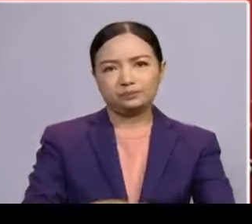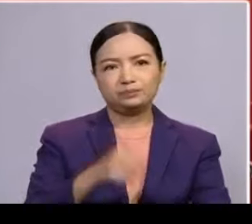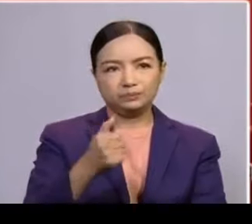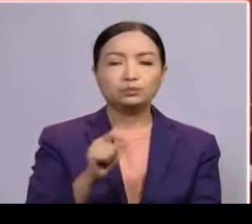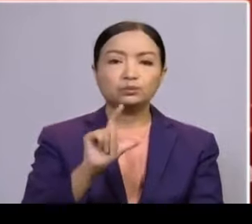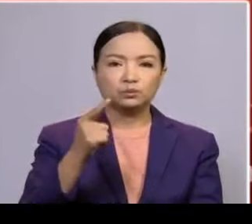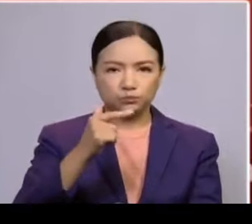ได้ทั้งหมดค่ะ